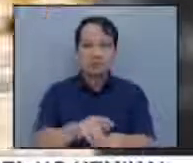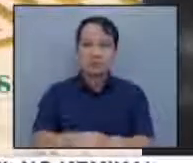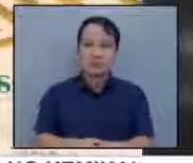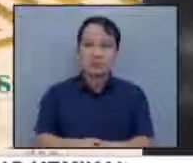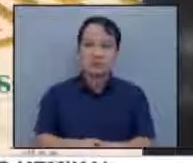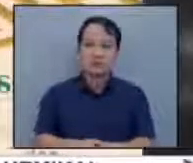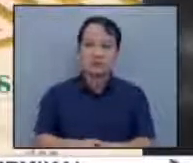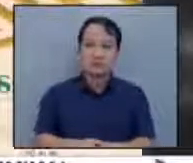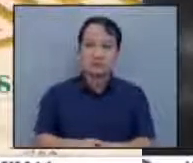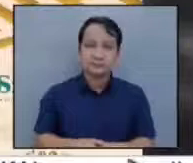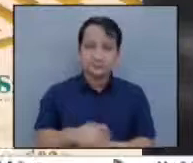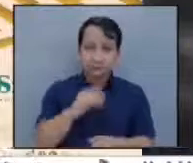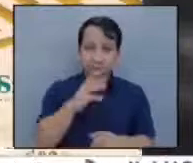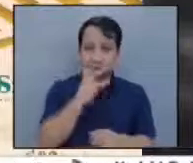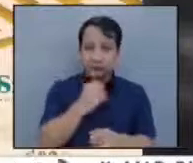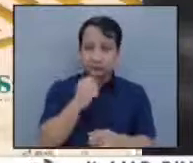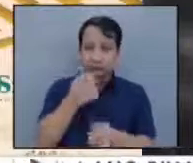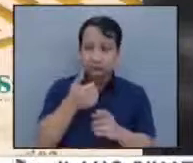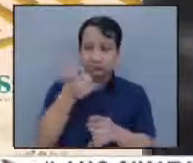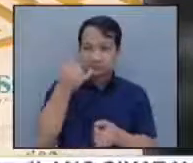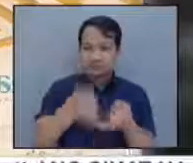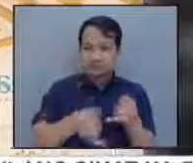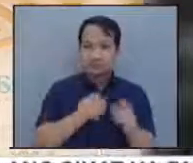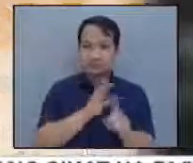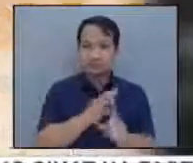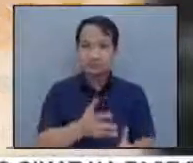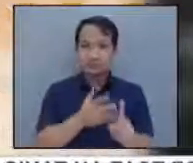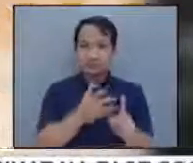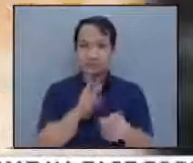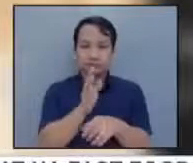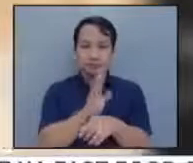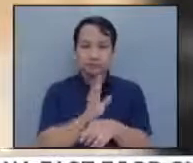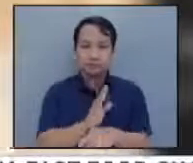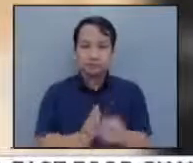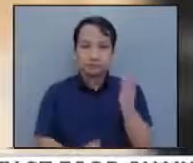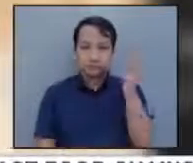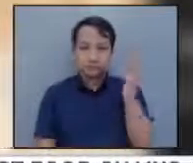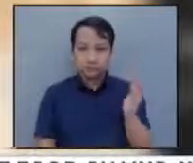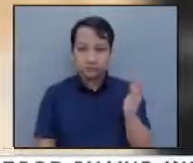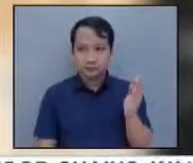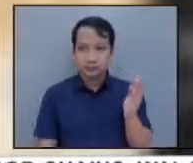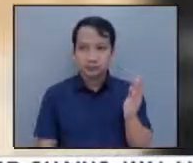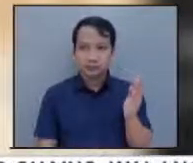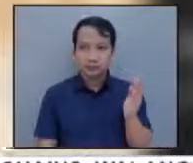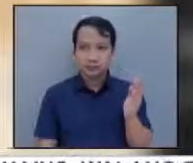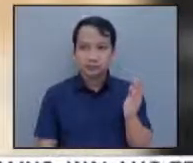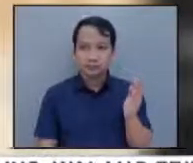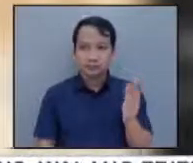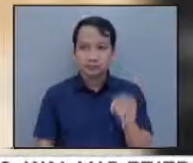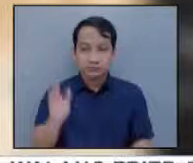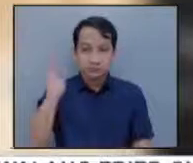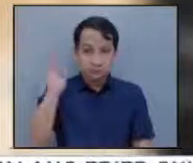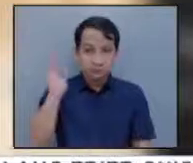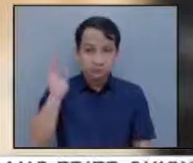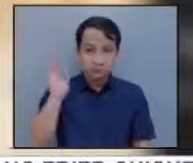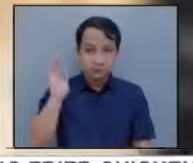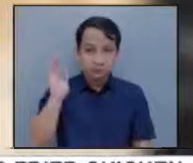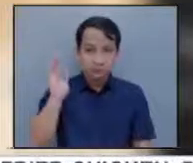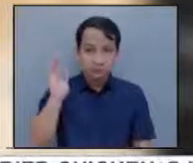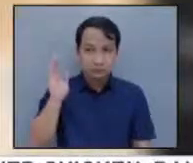Ang finalists para sa short feature main competition ay Ang Pangabagat, Nintalakba,